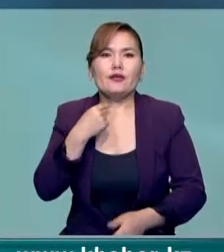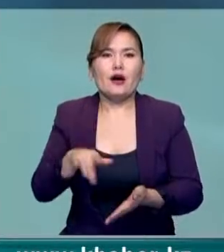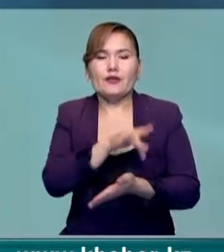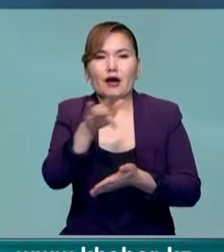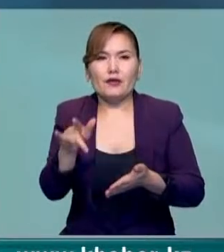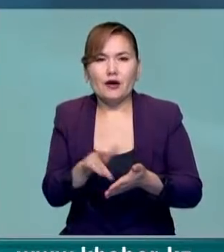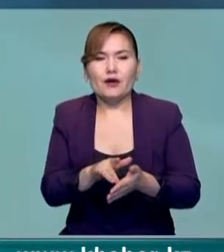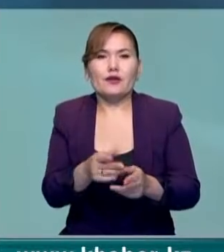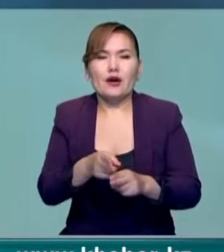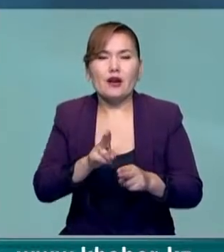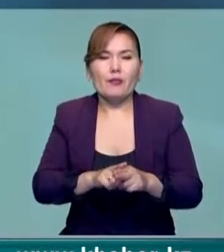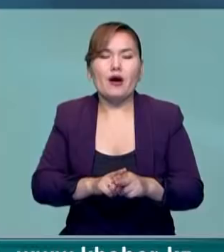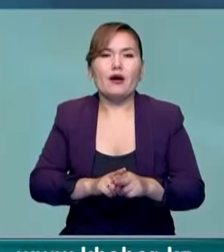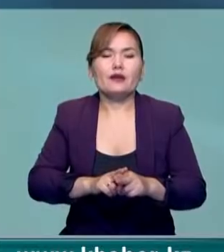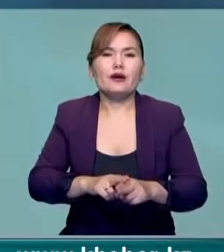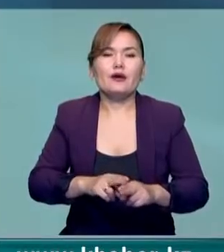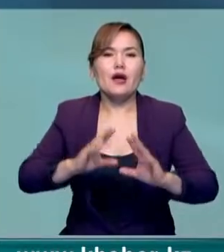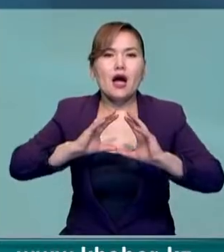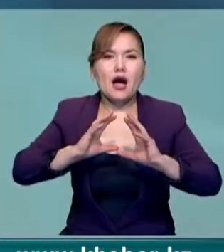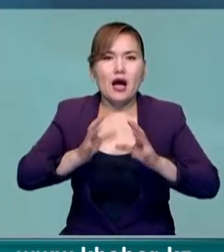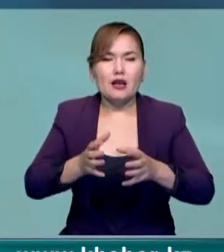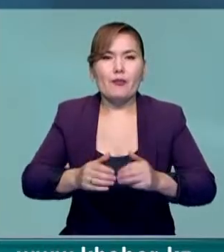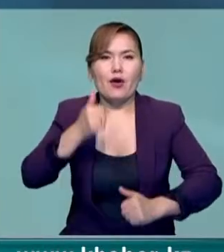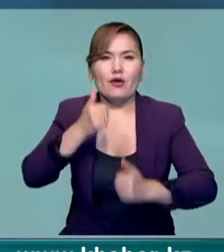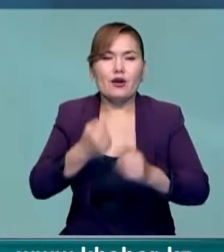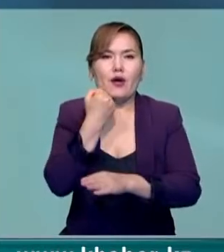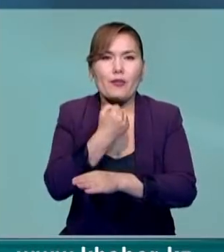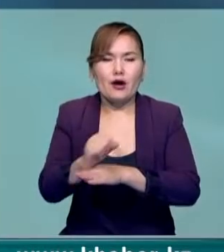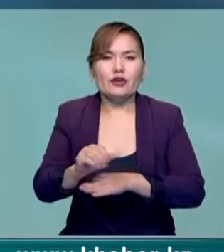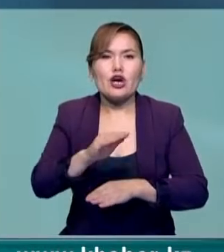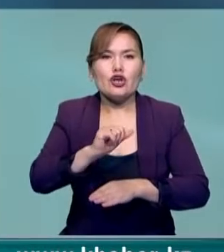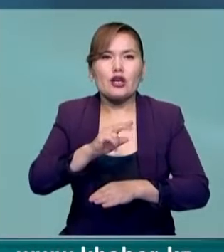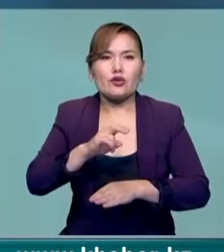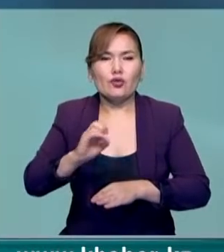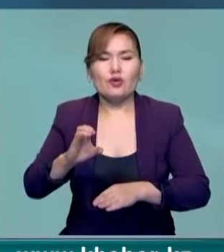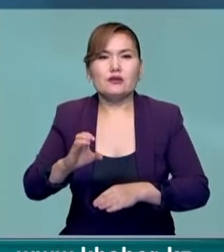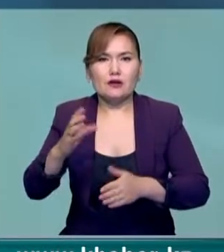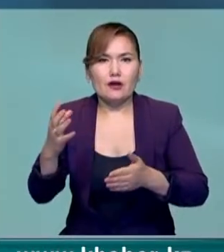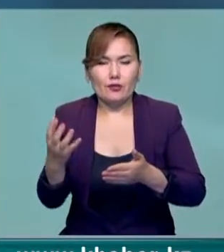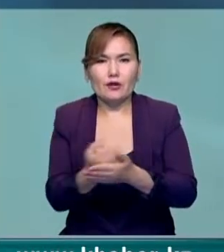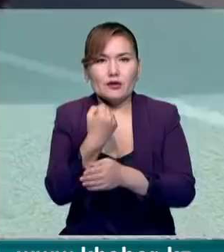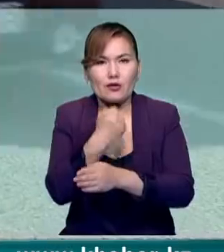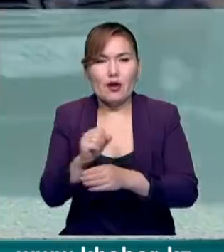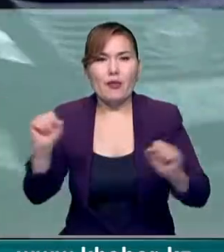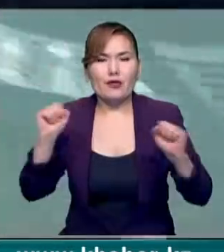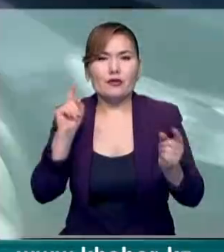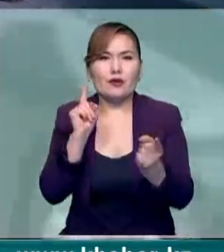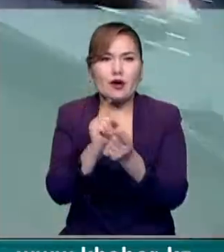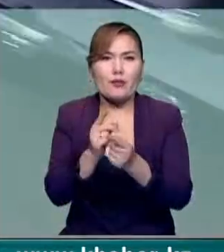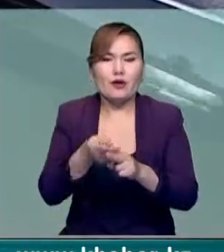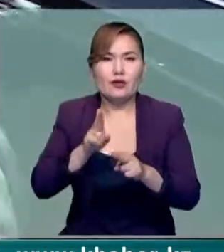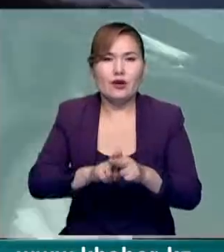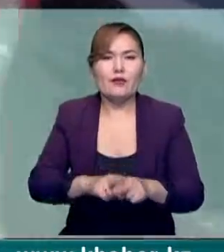Талдықорғандықтар қоян-қолтық ұрыстан әлем кубогының жеңімпазы Жандос Асқарбекұлын қарсы алды. Төрткүл дүниенің кіл мықтылары бақ сынаған